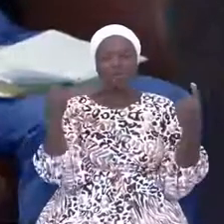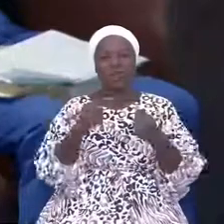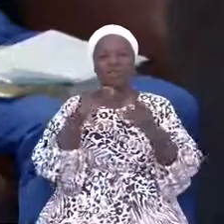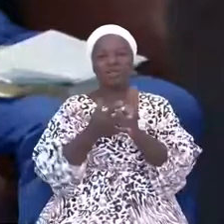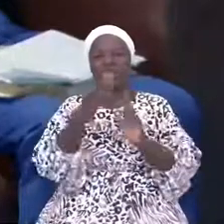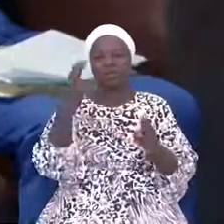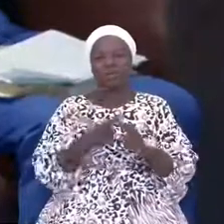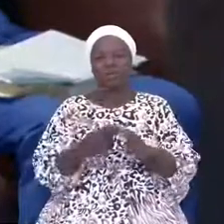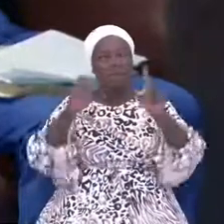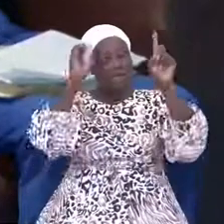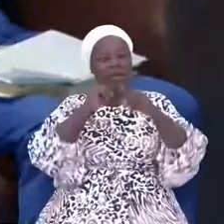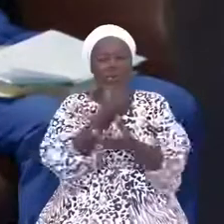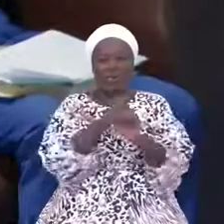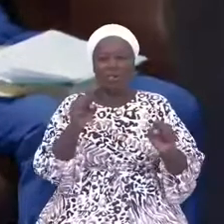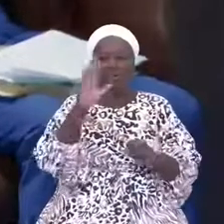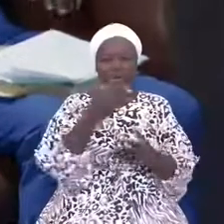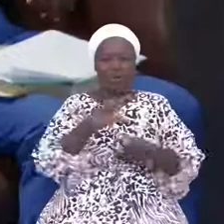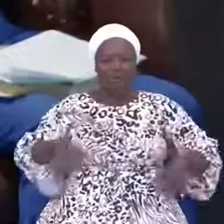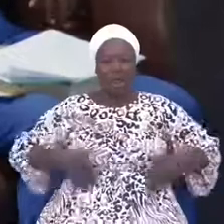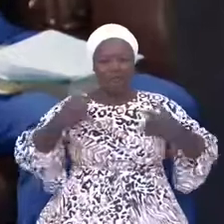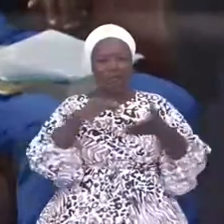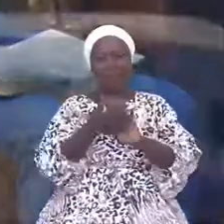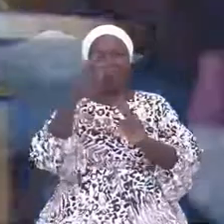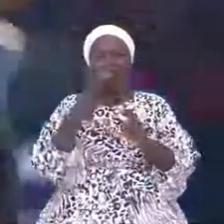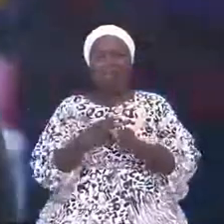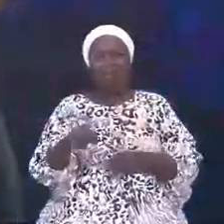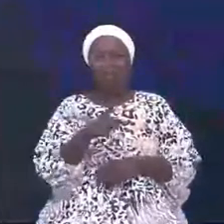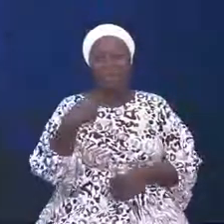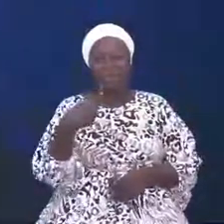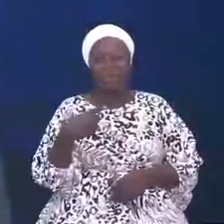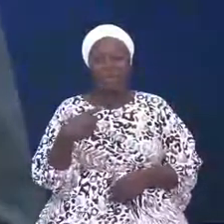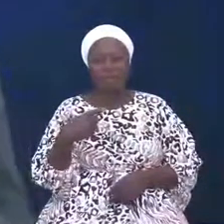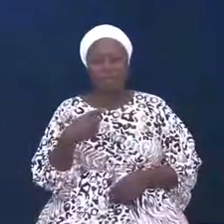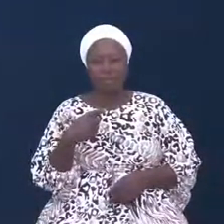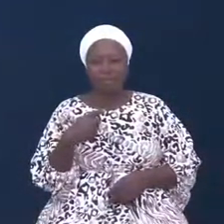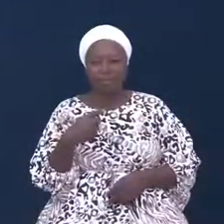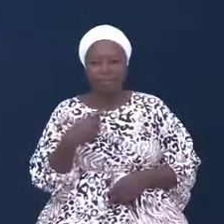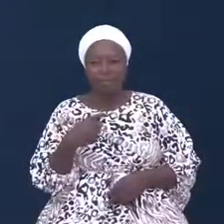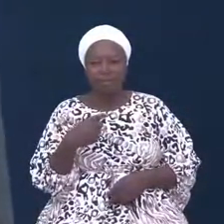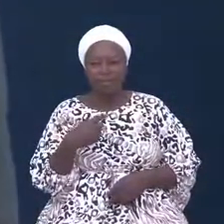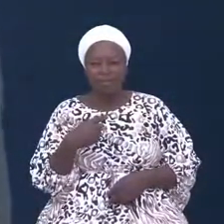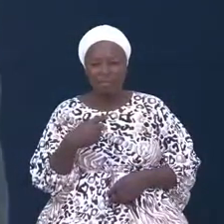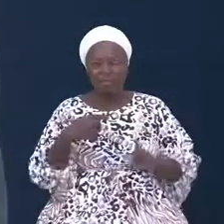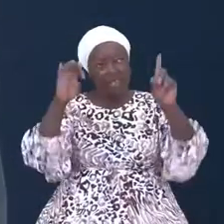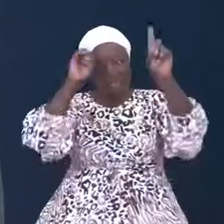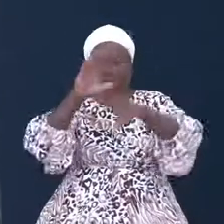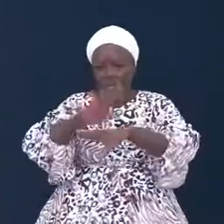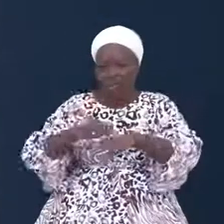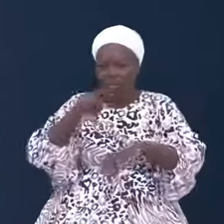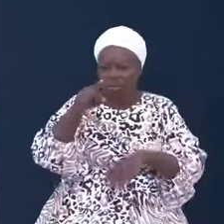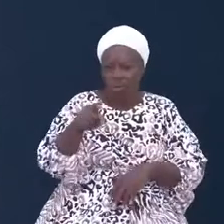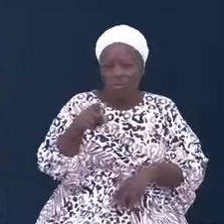cet appel, il va te pardonner tes péchés. Il va sauver ta vie. Ils ont dit,